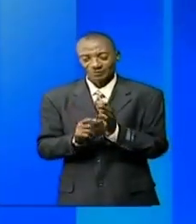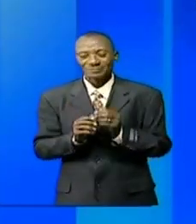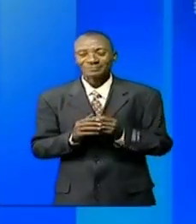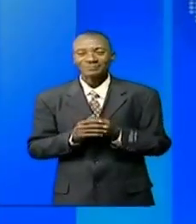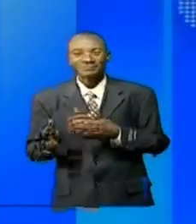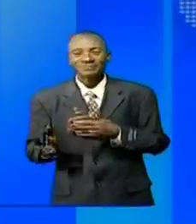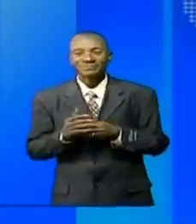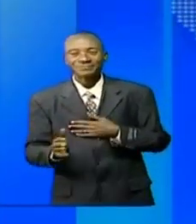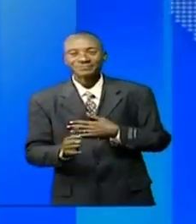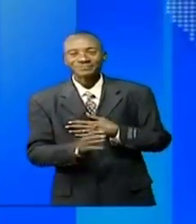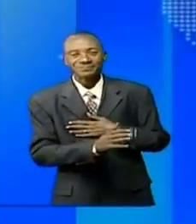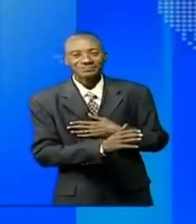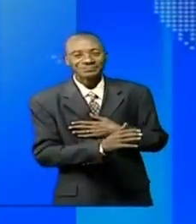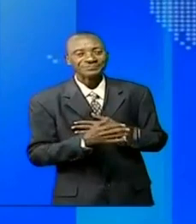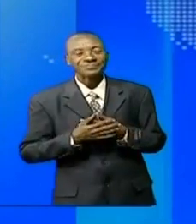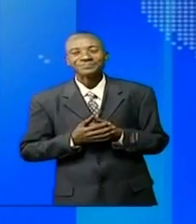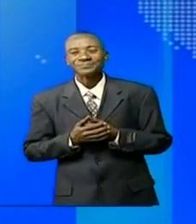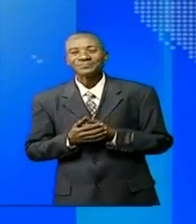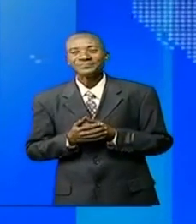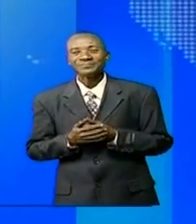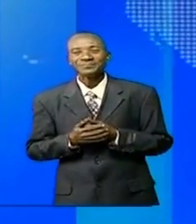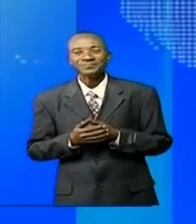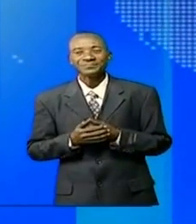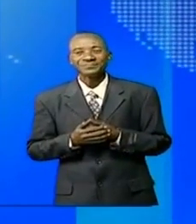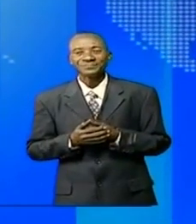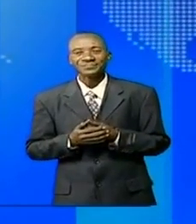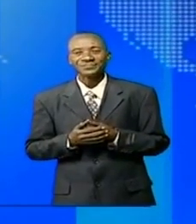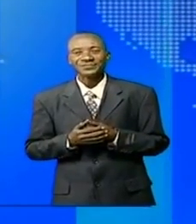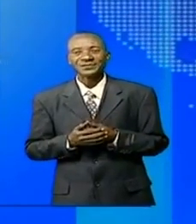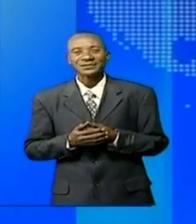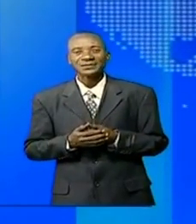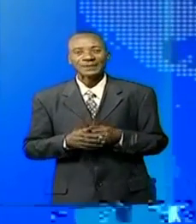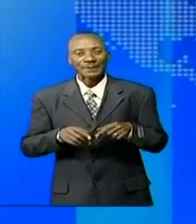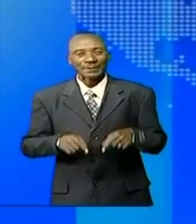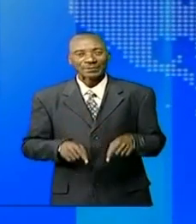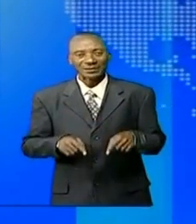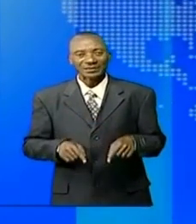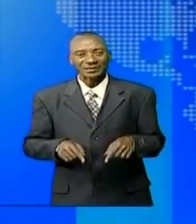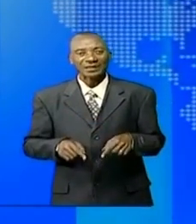dans l'actualité, voyez à présent ce qu'a été la cérémonie de l'installation